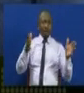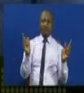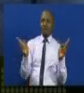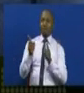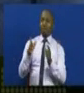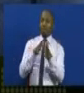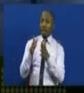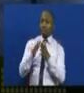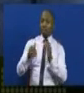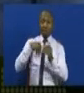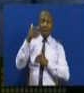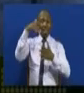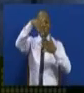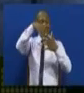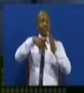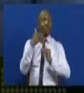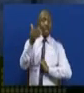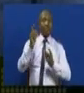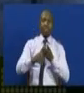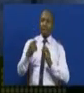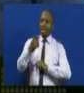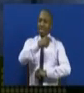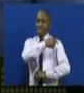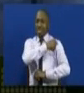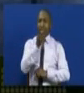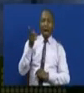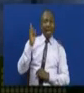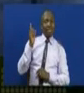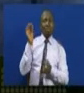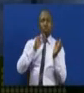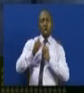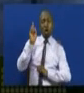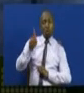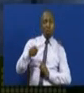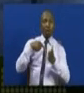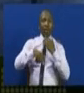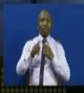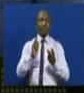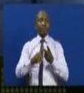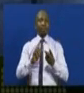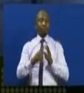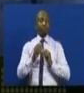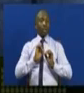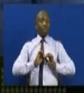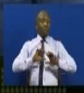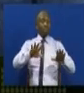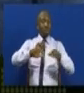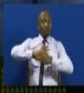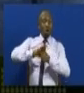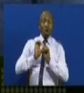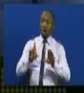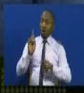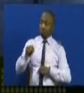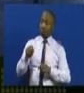zaidi tutazungumza hapo baadaye. Je, tiba za asili zina mchango katika maambukizi dhidi ya virusi vya